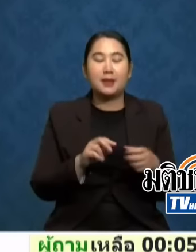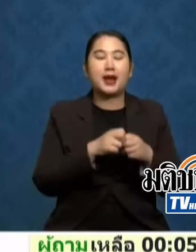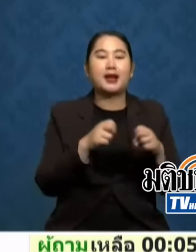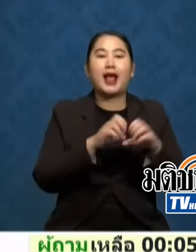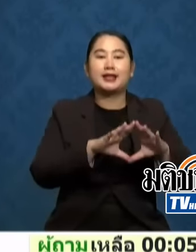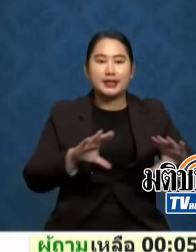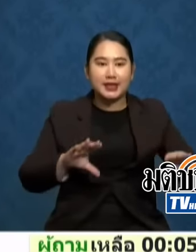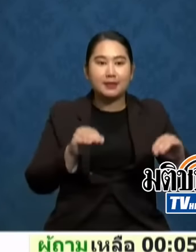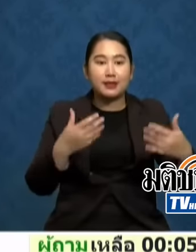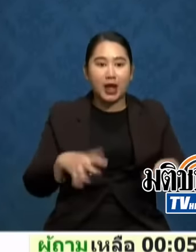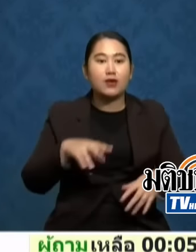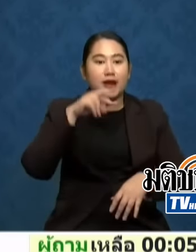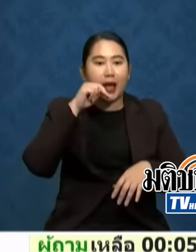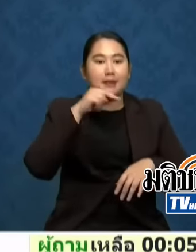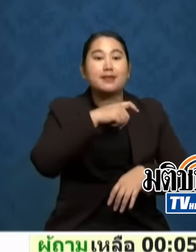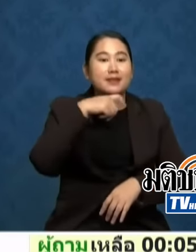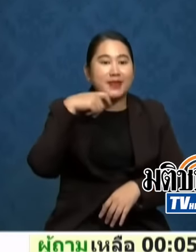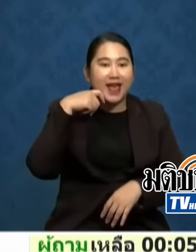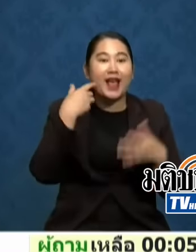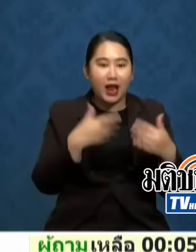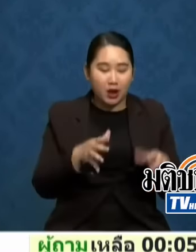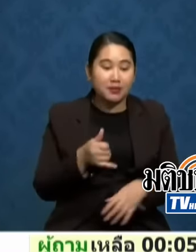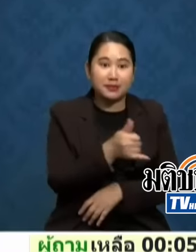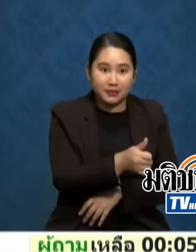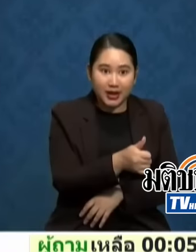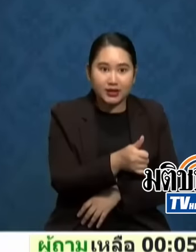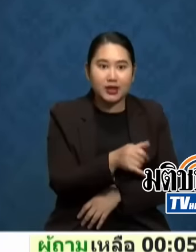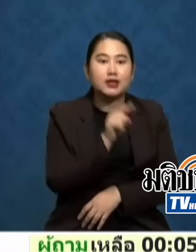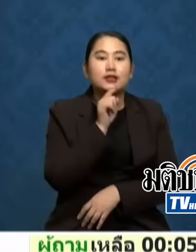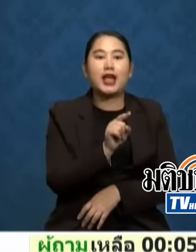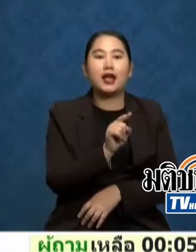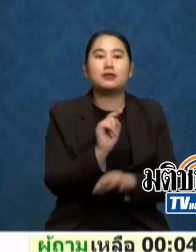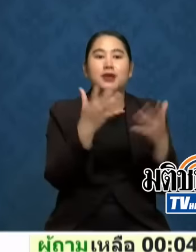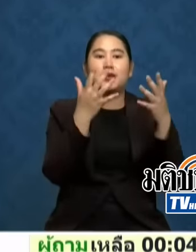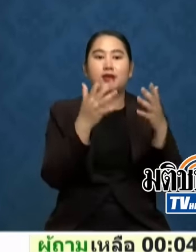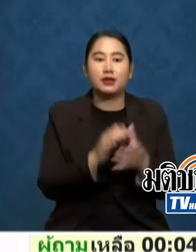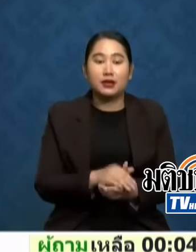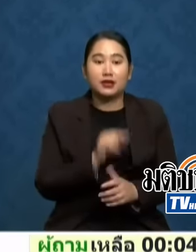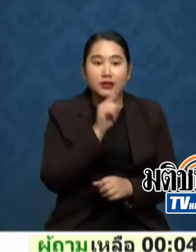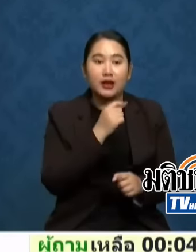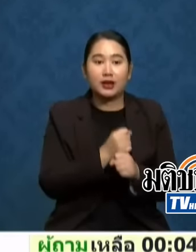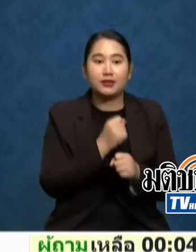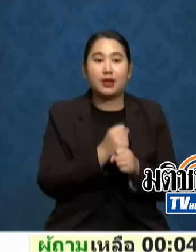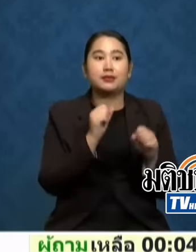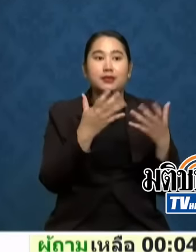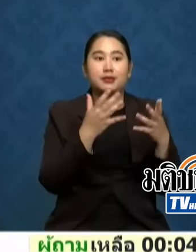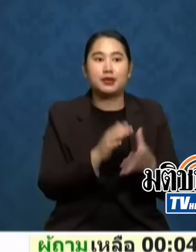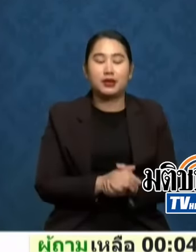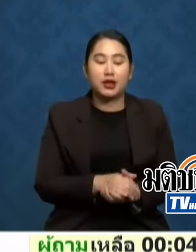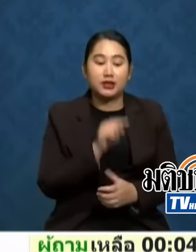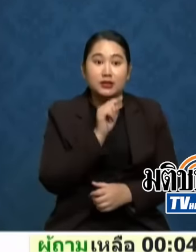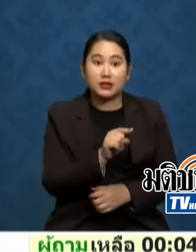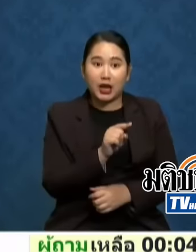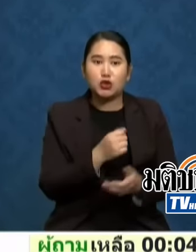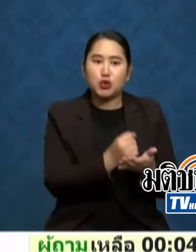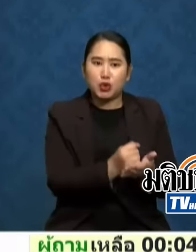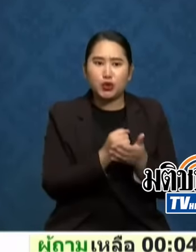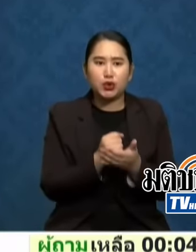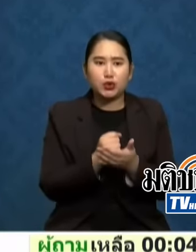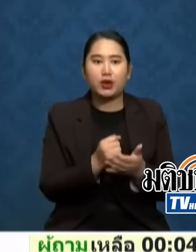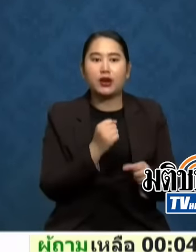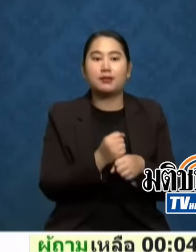แล้วที่มันแห้งน้ำมันแห้งไปแล้วไม่มีการสั่งงานหน้างานนะครับไม่มีการสั่งการเพื่อที่จะไปช่วย